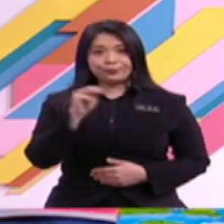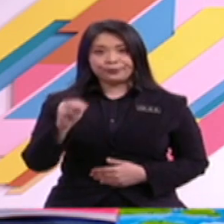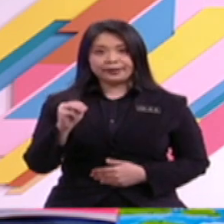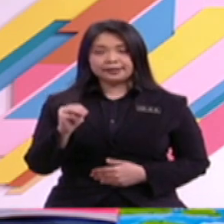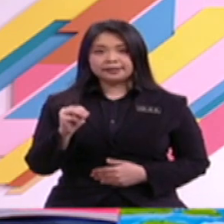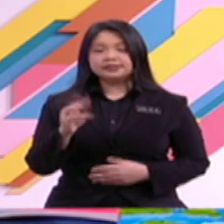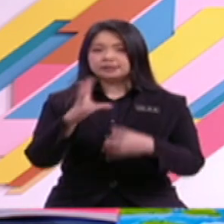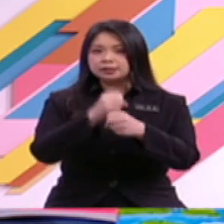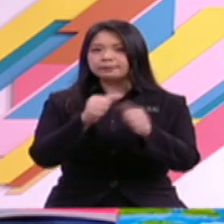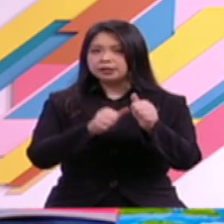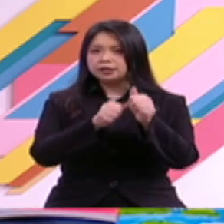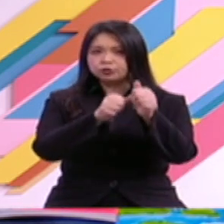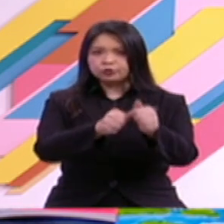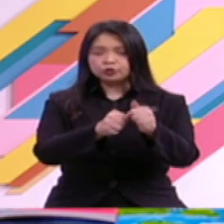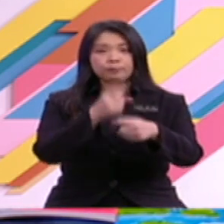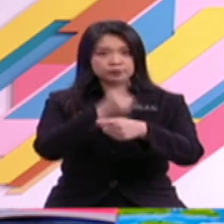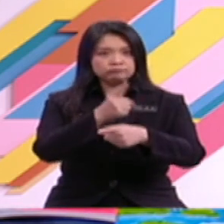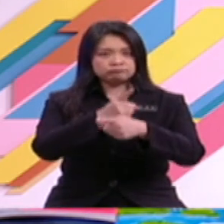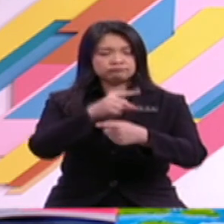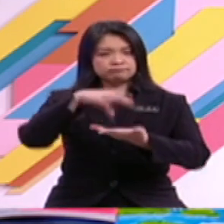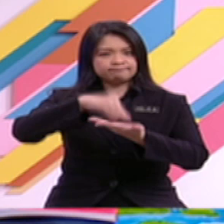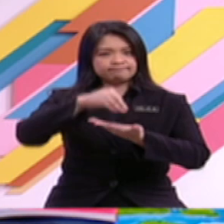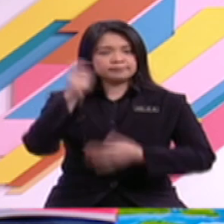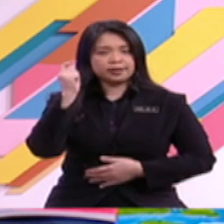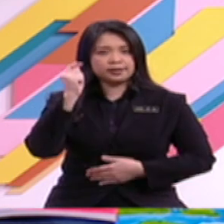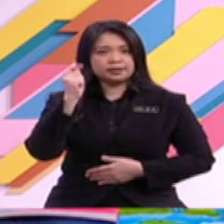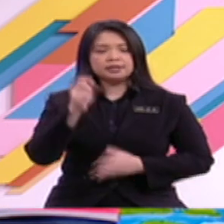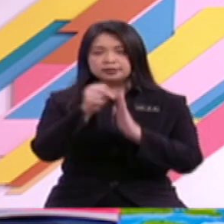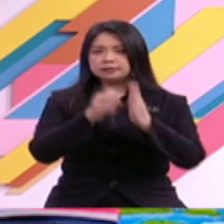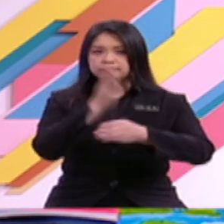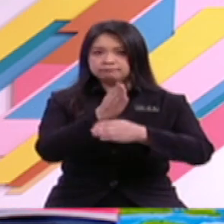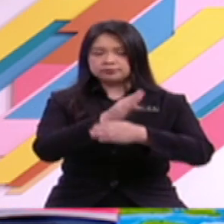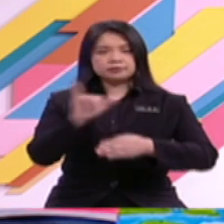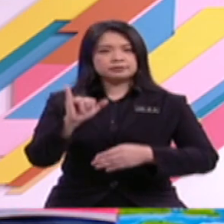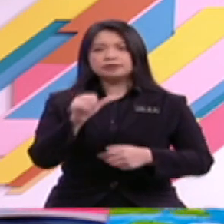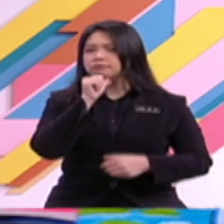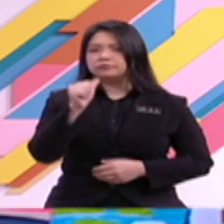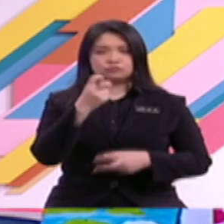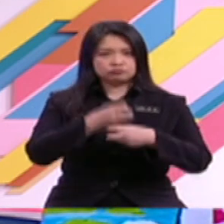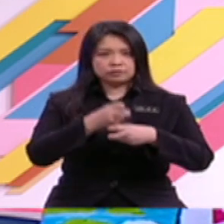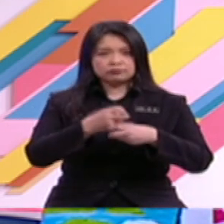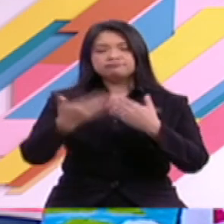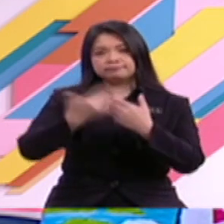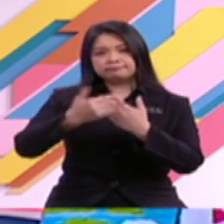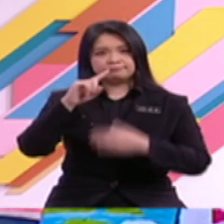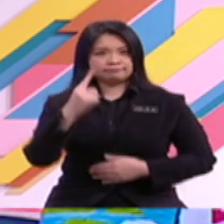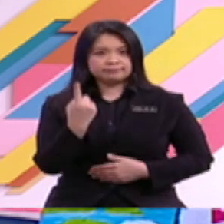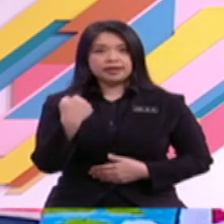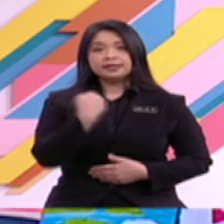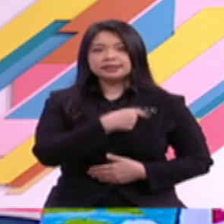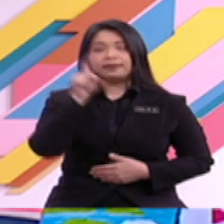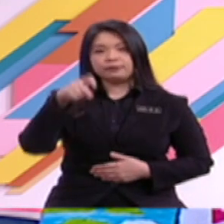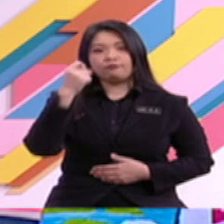ikuti betul-betul pembelajaran tadi oke sebenarnya zat susah nanya mudah aja kita perlu